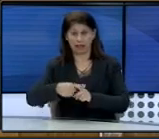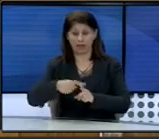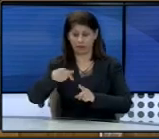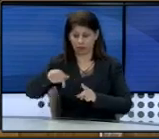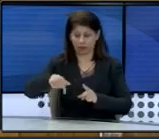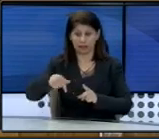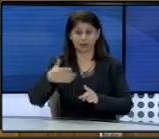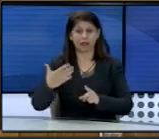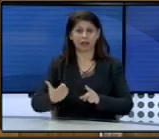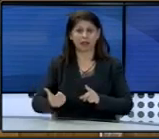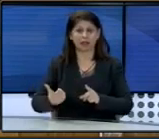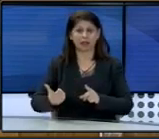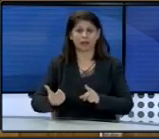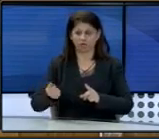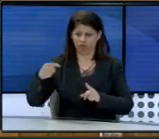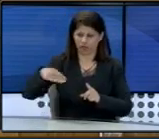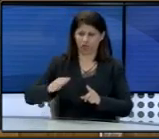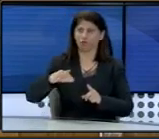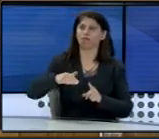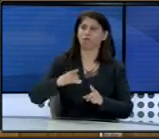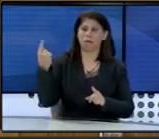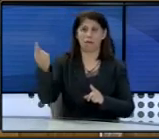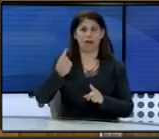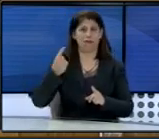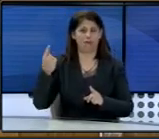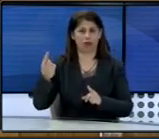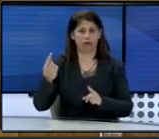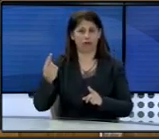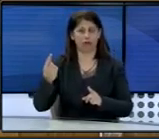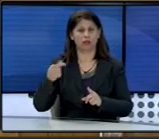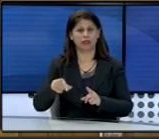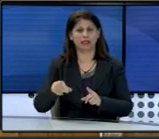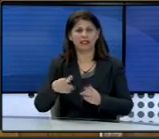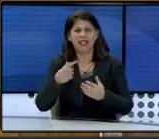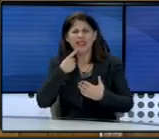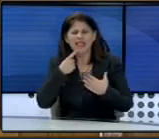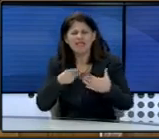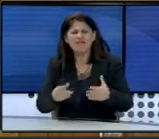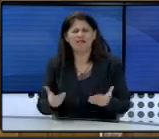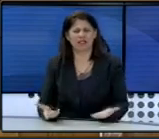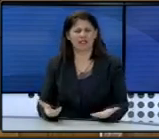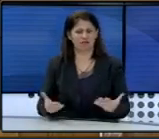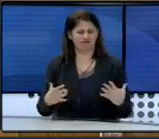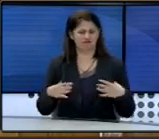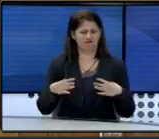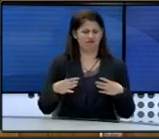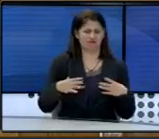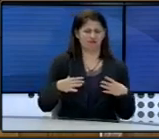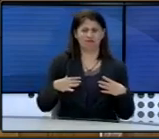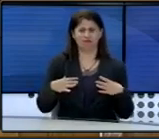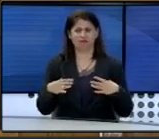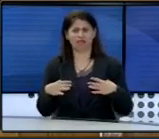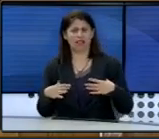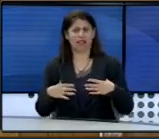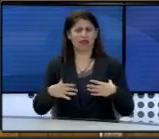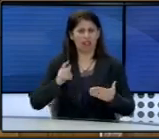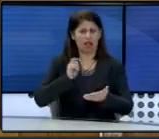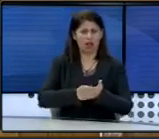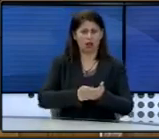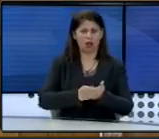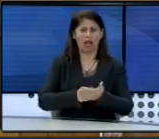και σήμερα βρίσκεται σε ασταθές οικονομικό περιβάλλον, είναι ύβρις να κομπάζεται για εξοπλιστικές